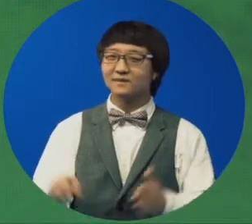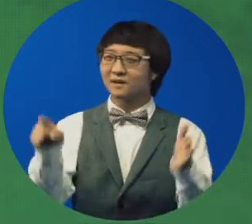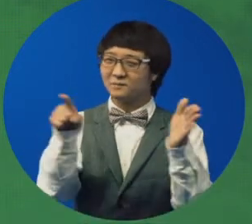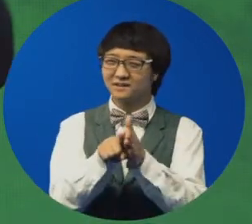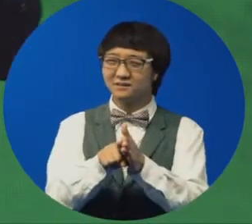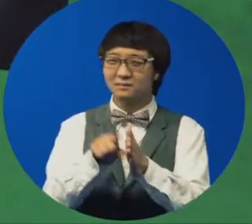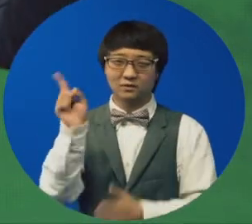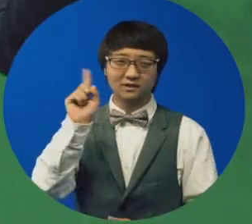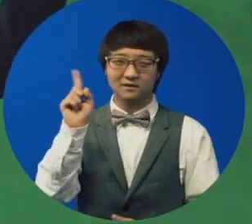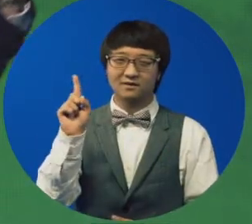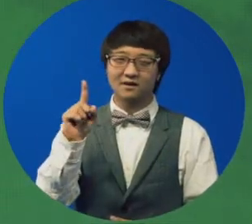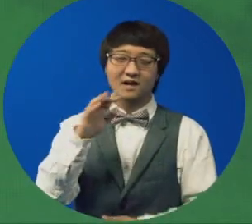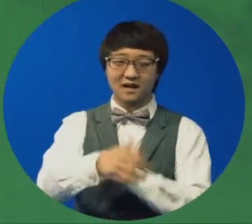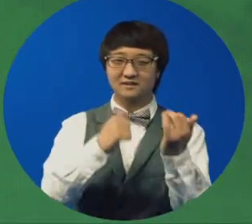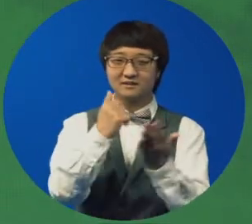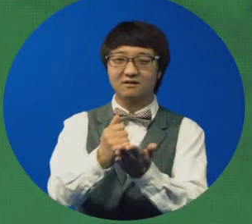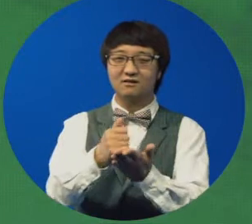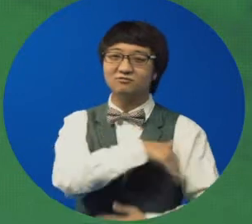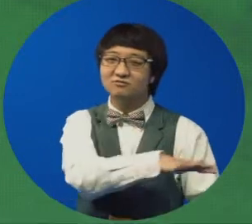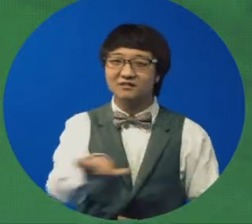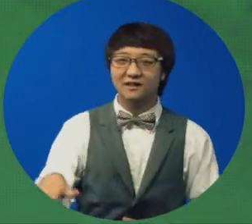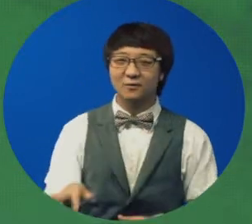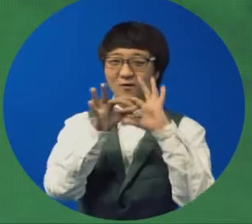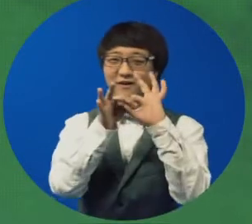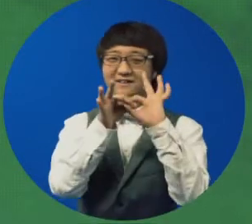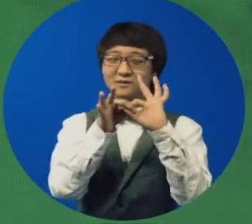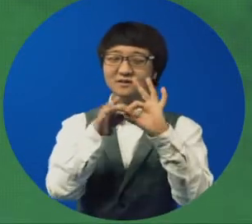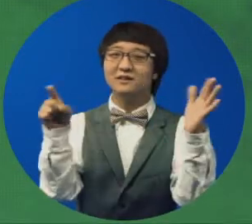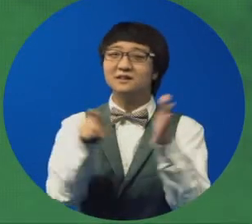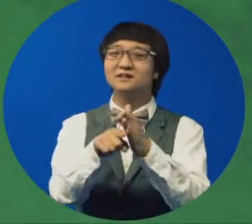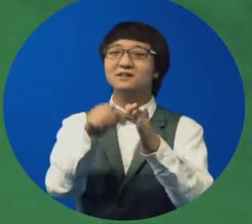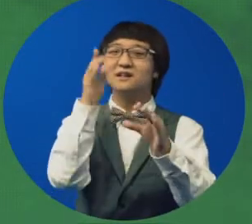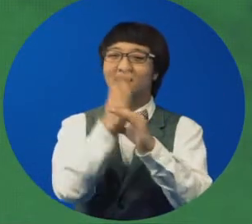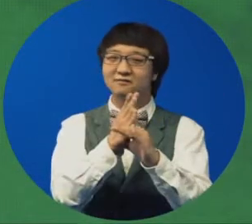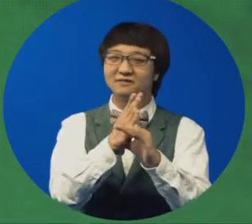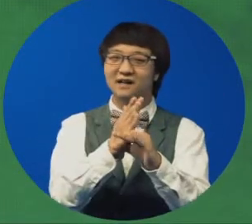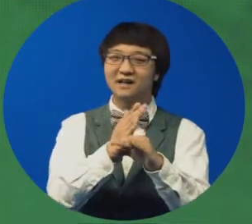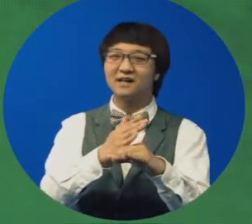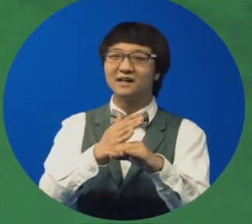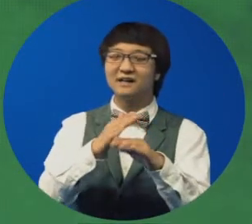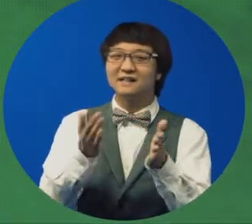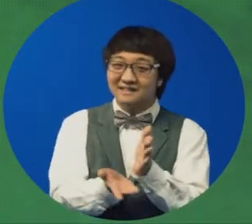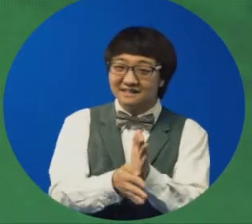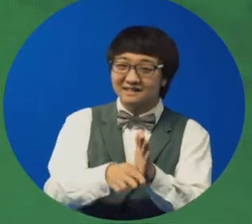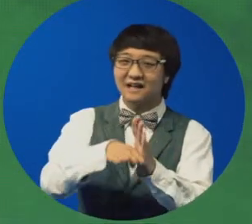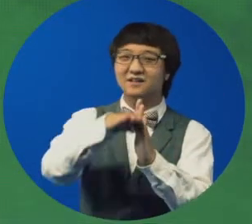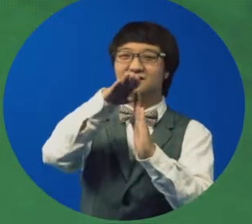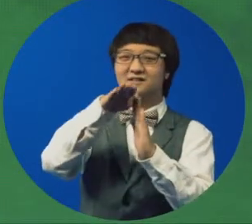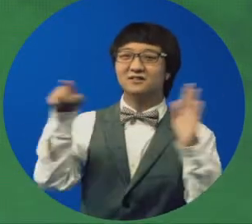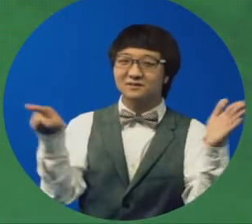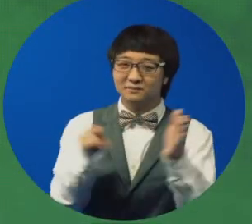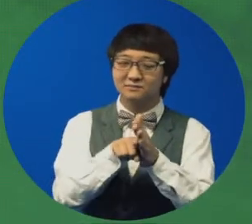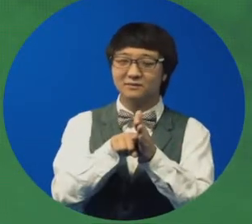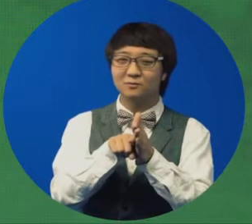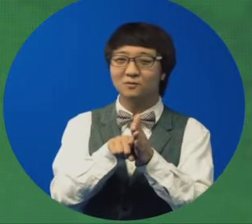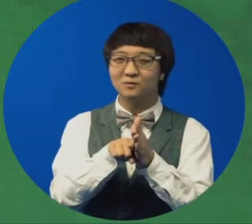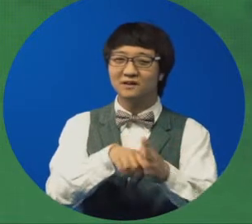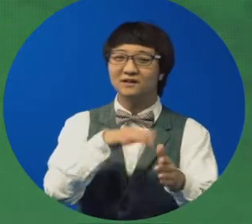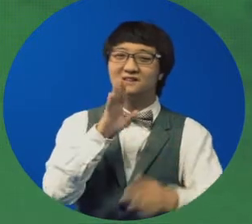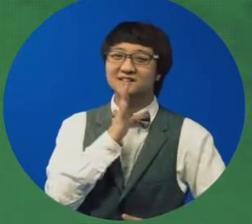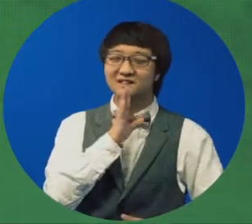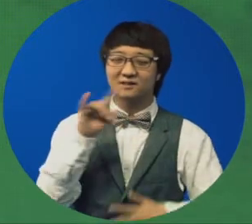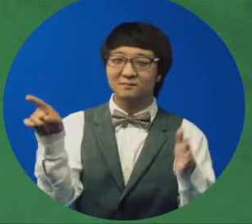생각합니다. 하나님과의 우리들의 관계 속에서 신뢰 가운데서 우리들에게 쌓여져가는 것이 믿음이고, 진정한